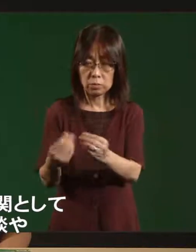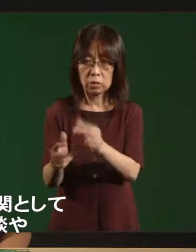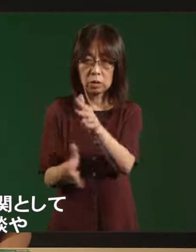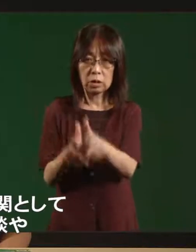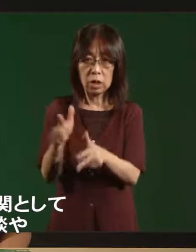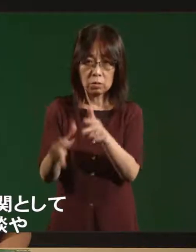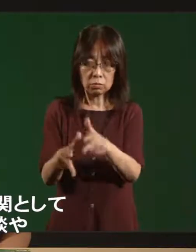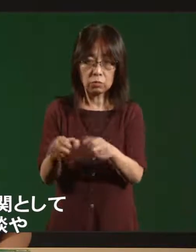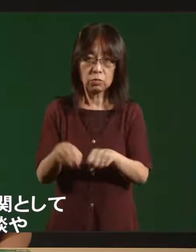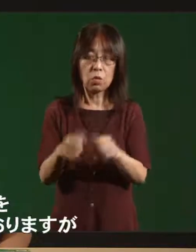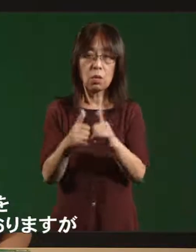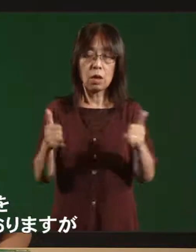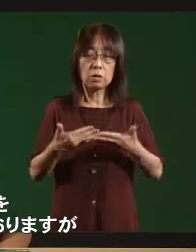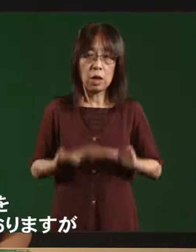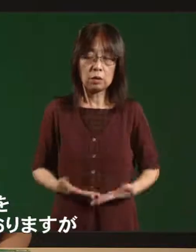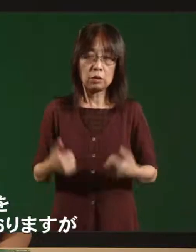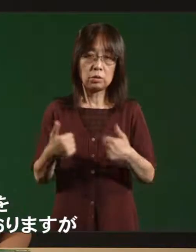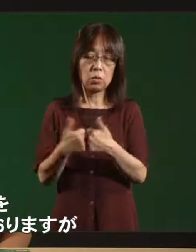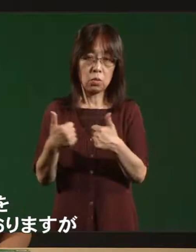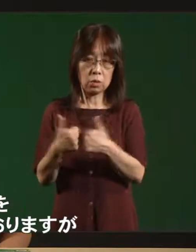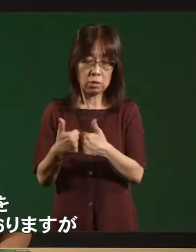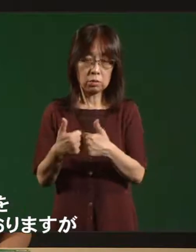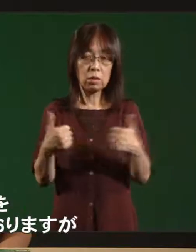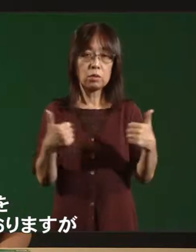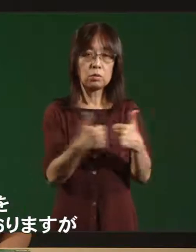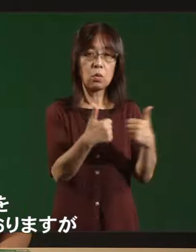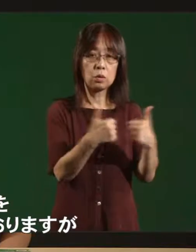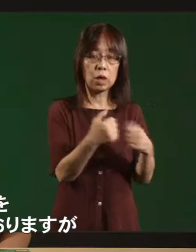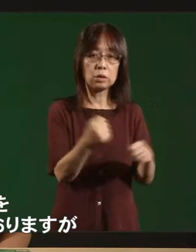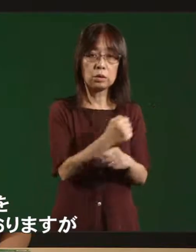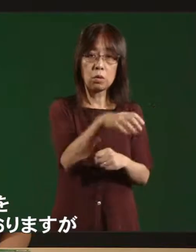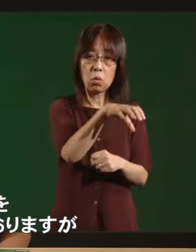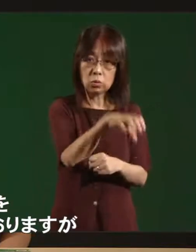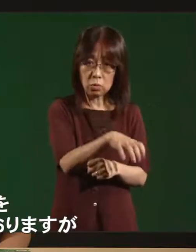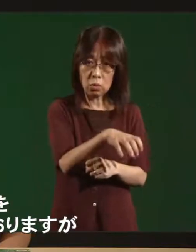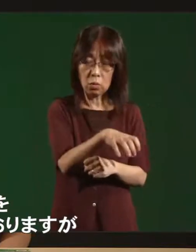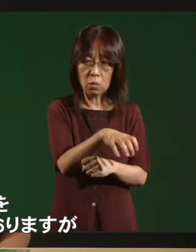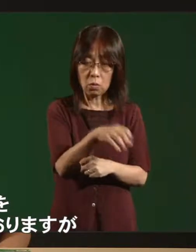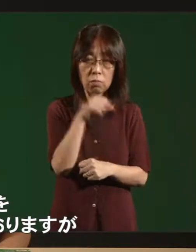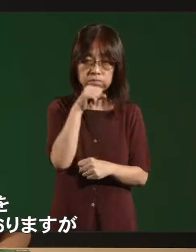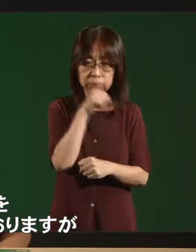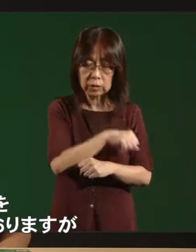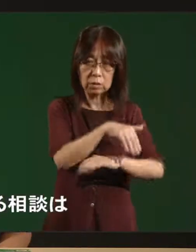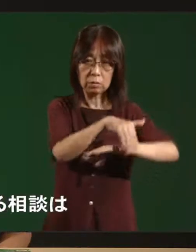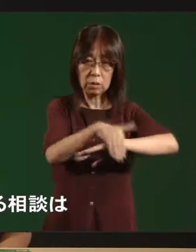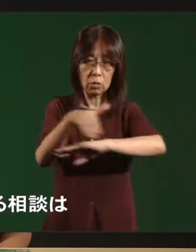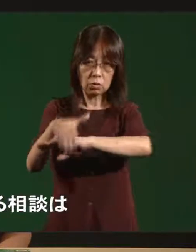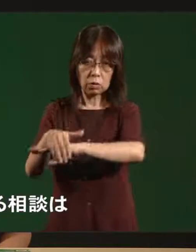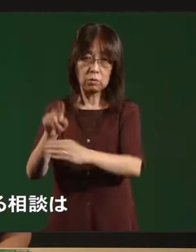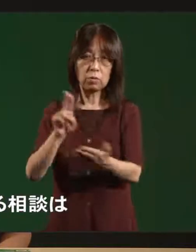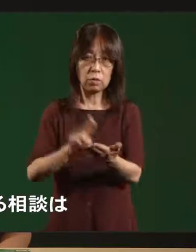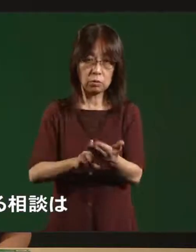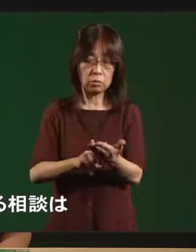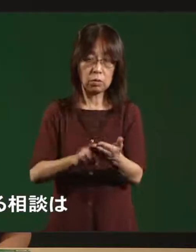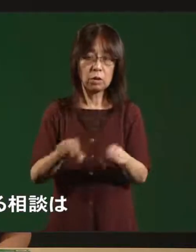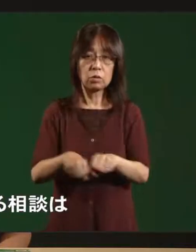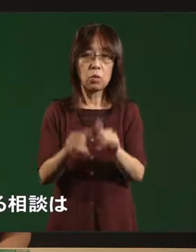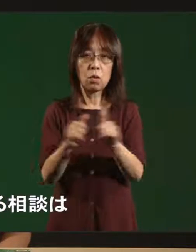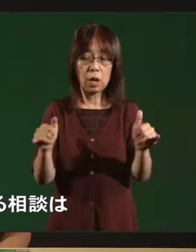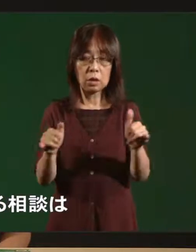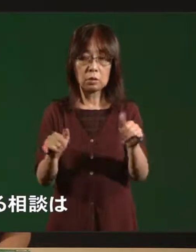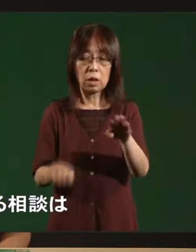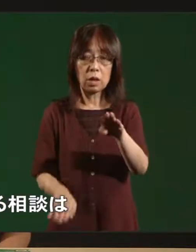あんしん相談や相談支援事業所などを一時的な窓口としておりますが障害者差別に関する